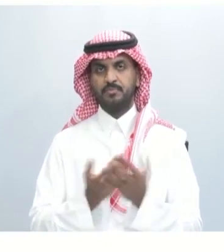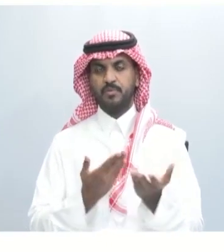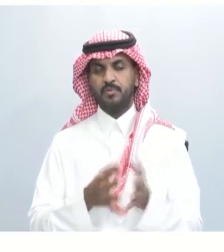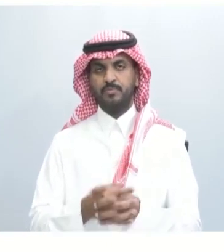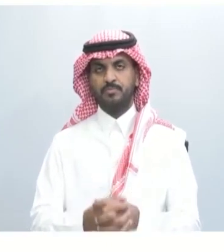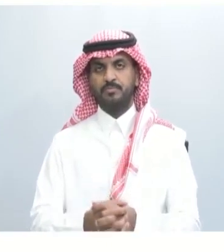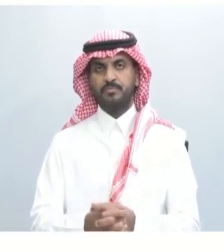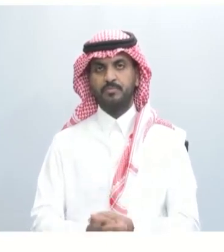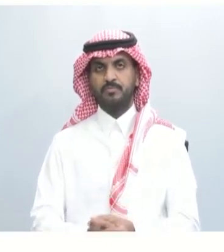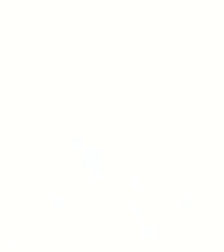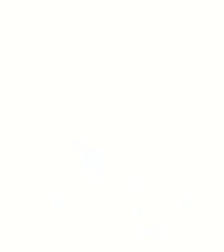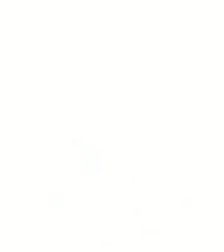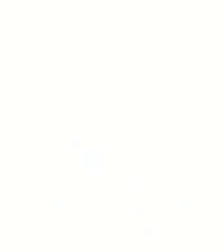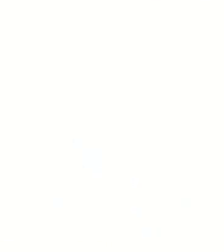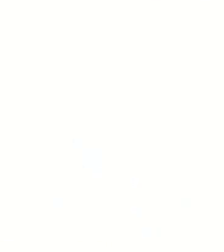مبدعين